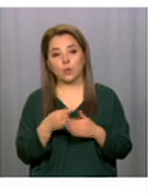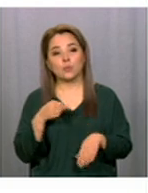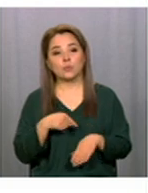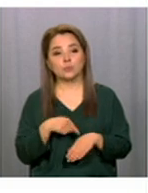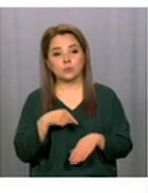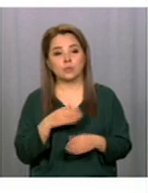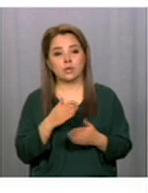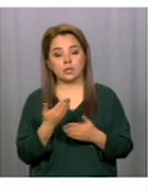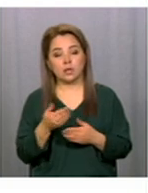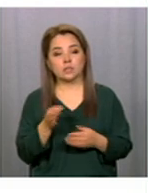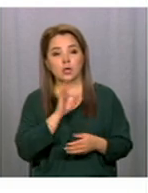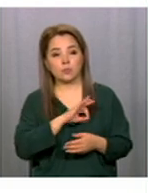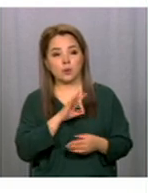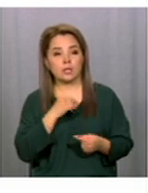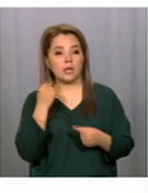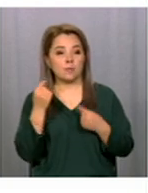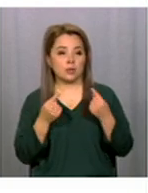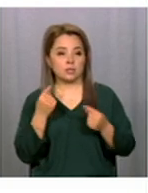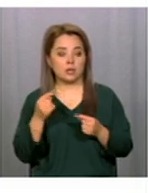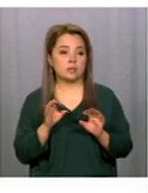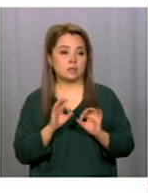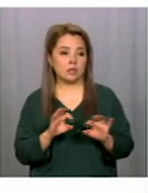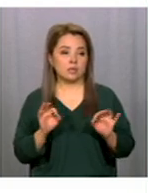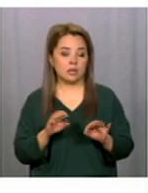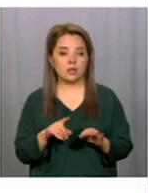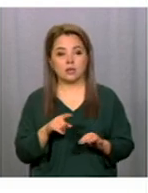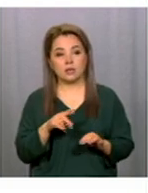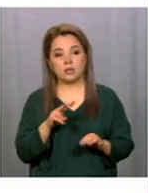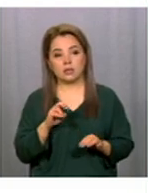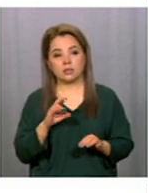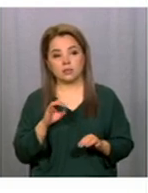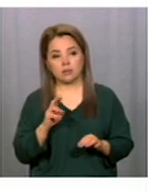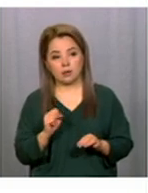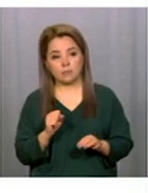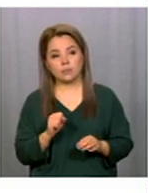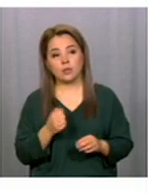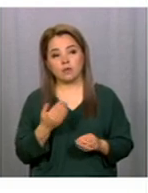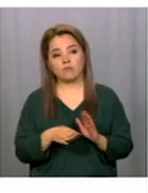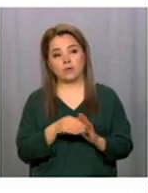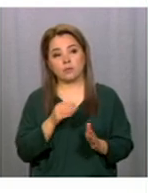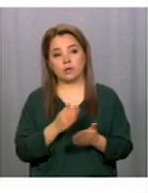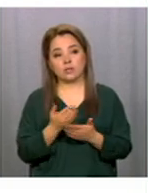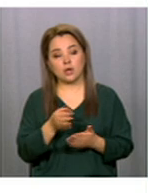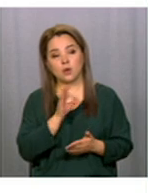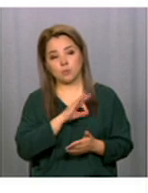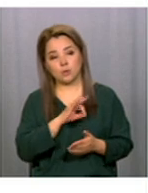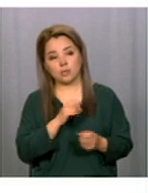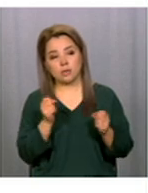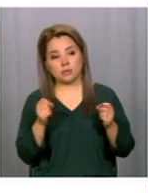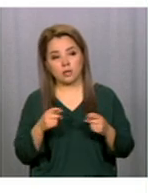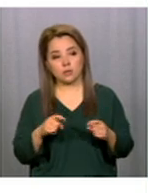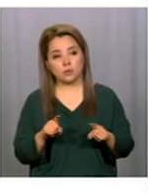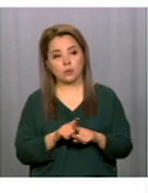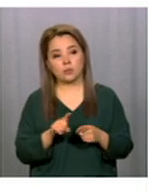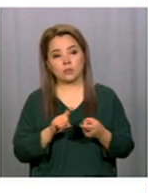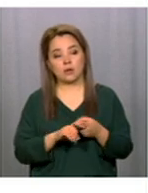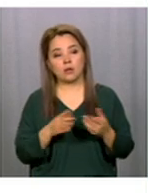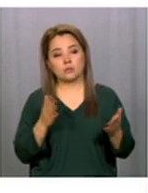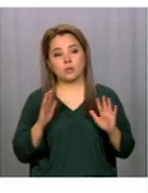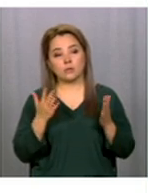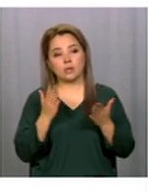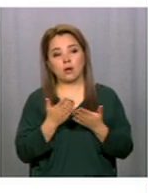с использованием эмоционально окрашенной лексики. Выберите и будете использовать соответствующие ситуации общения